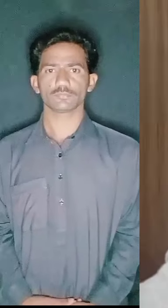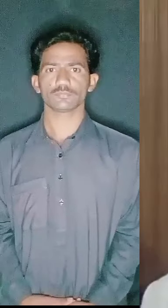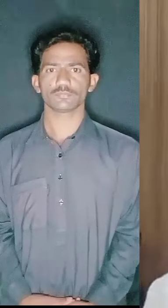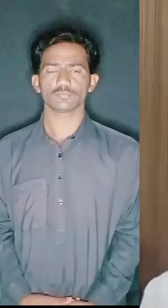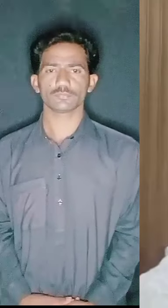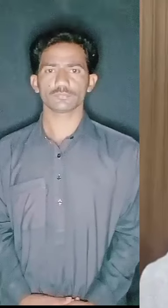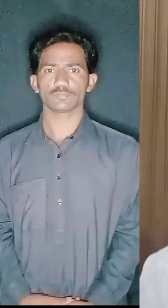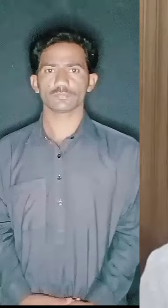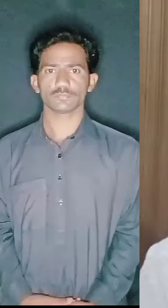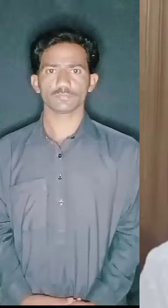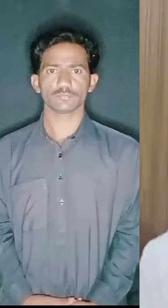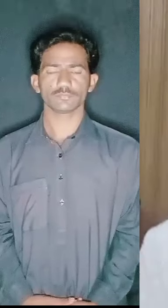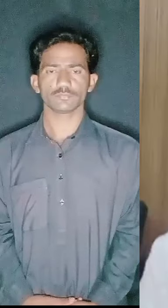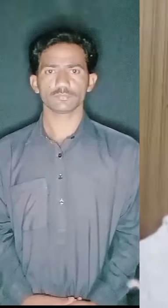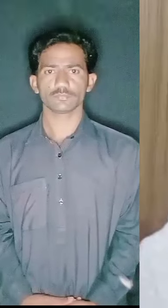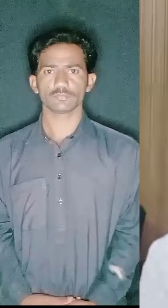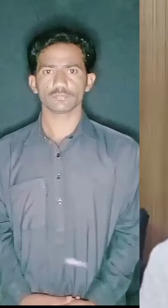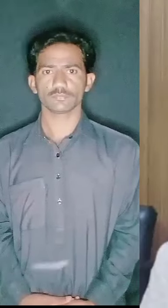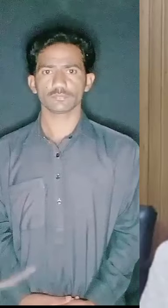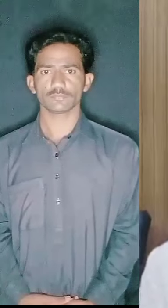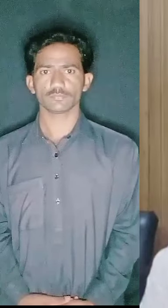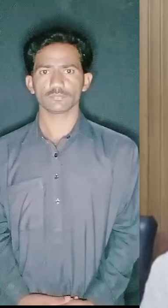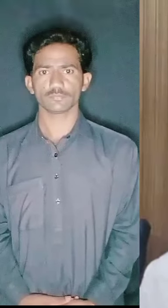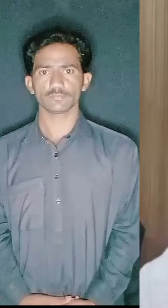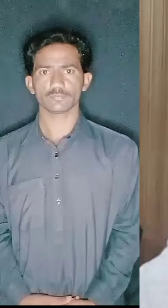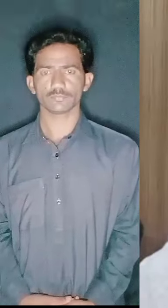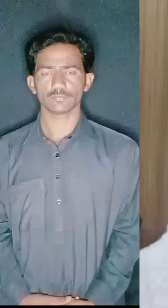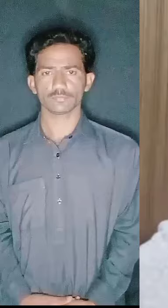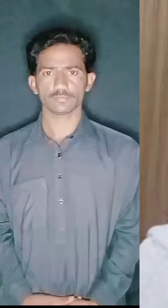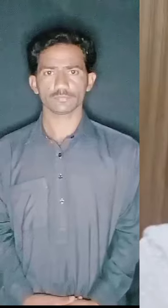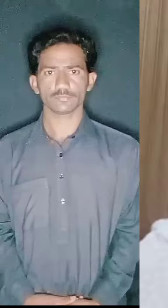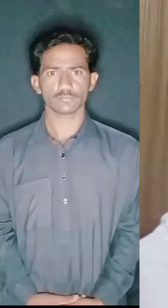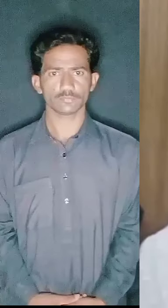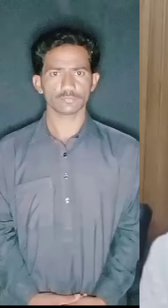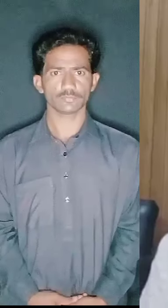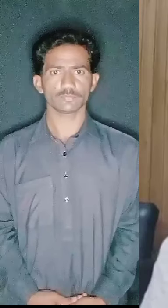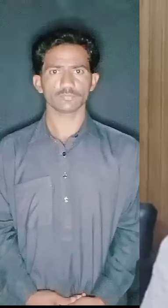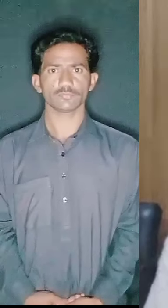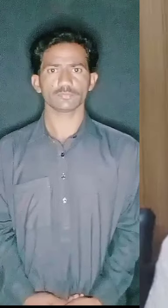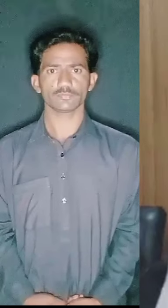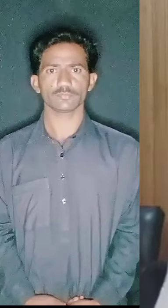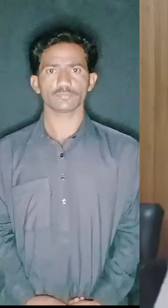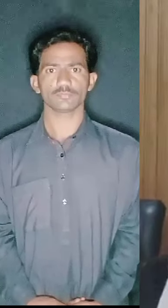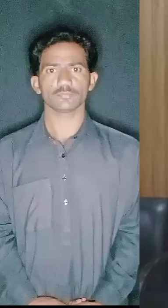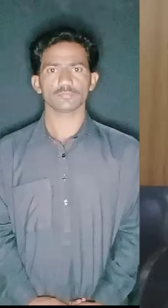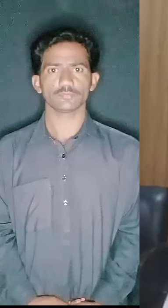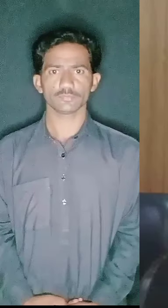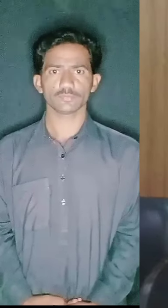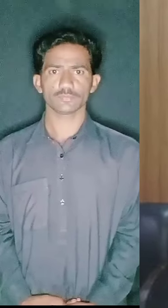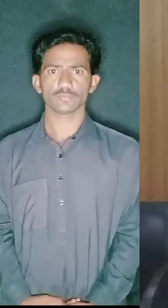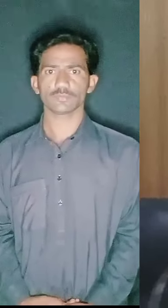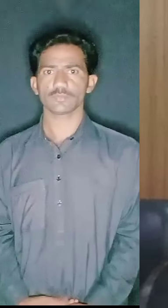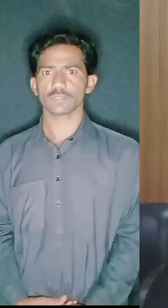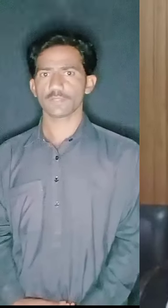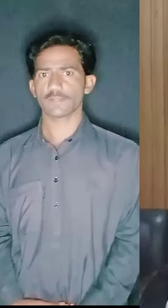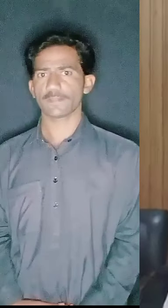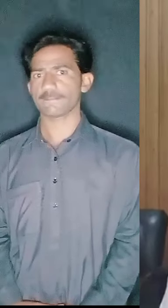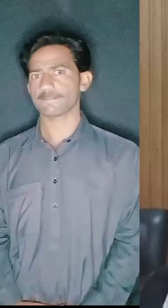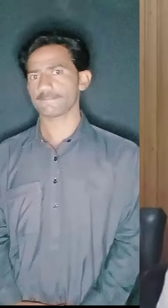अब देखिए नाजरीन, अब एक 18 साल का लड़का और ये 35 साल उम्र बता रही है, 2-4 साल ऊपर भी हो सकती